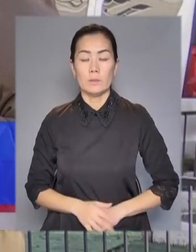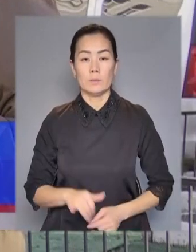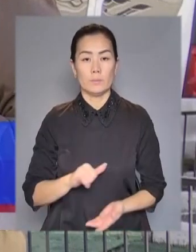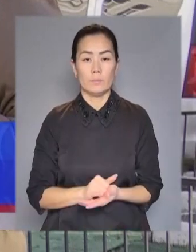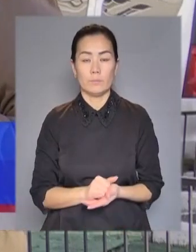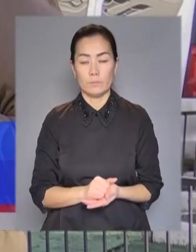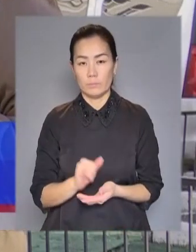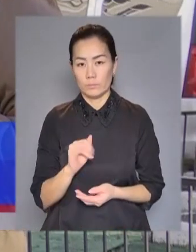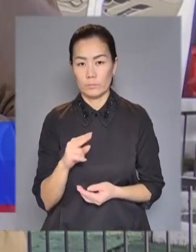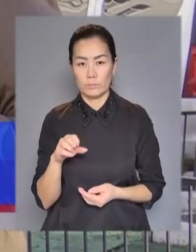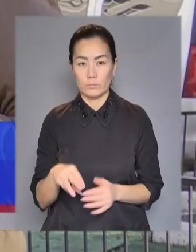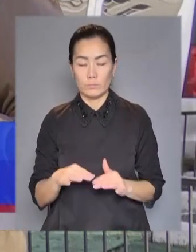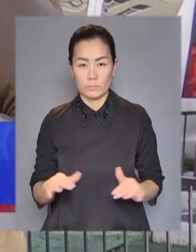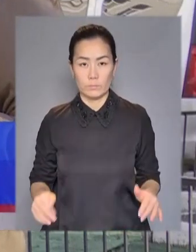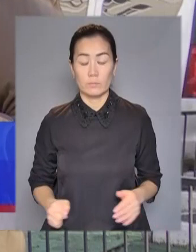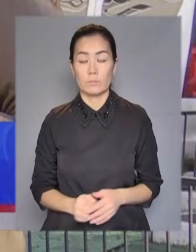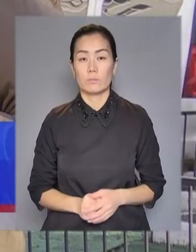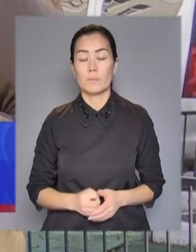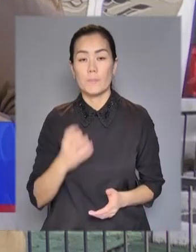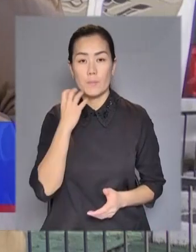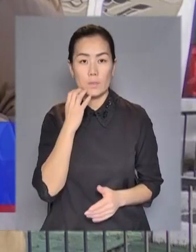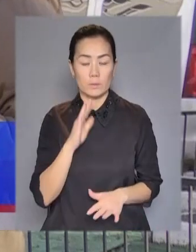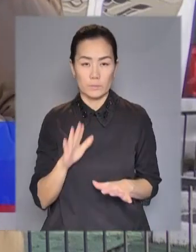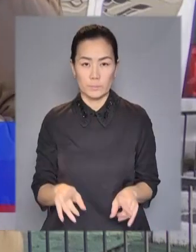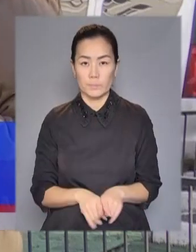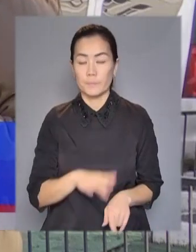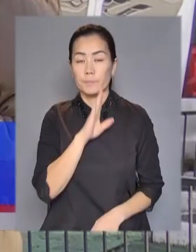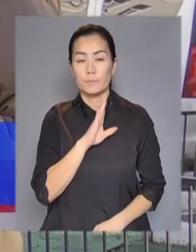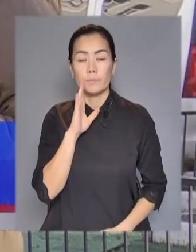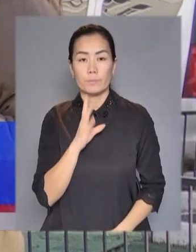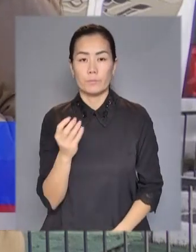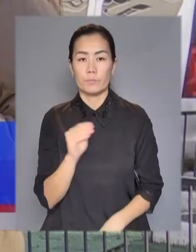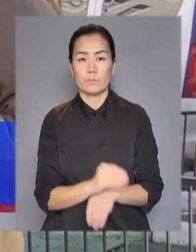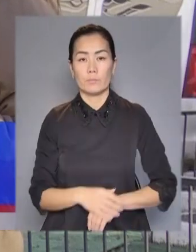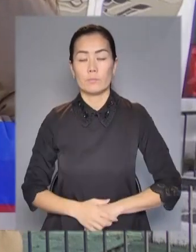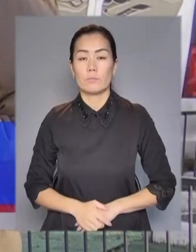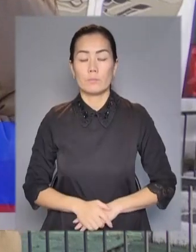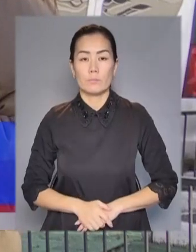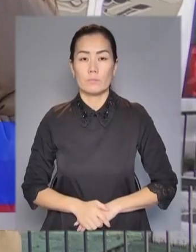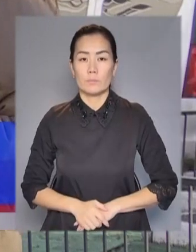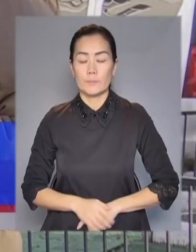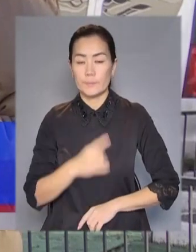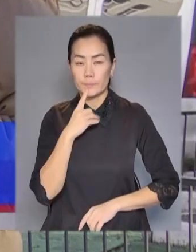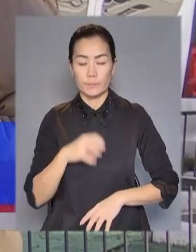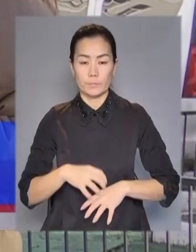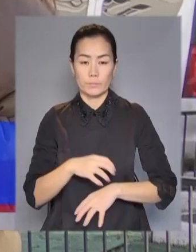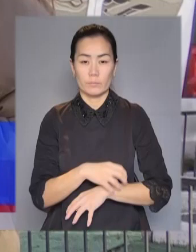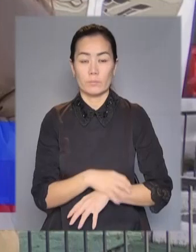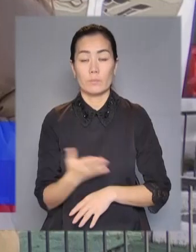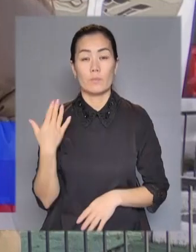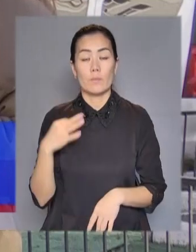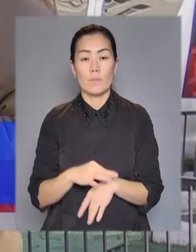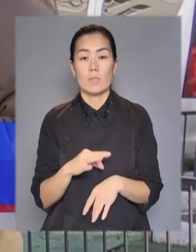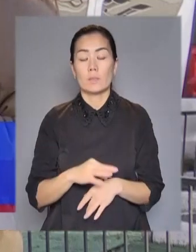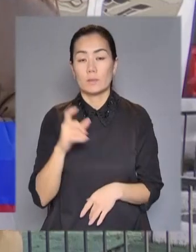қарсы көрсетілімдері бар балалар, сонымен қатар жүктілік кезіндегі әйел адамдар, сонымен қатар осы қызылша ауруымен бұрын